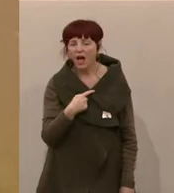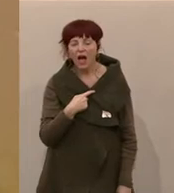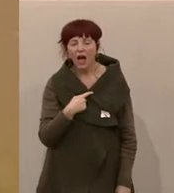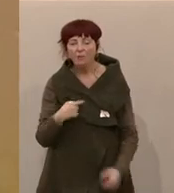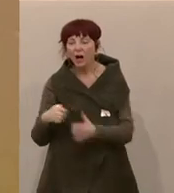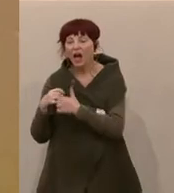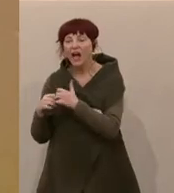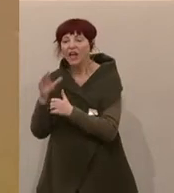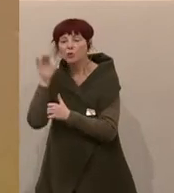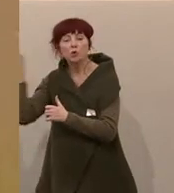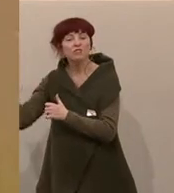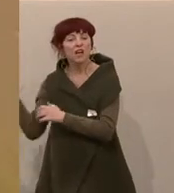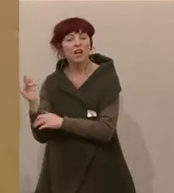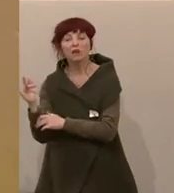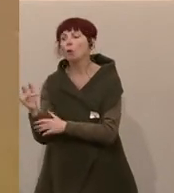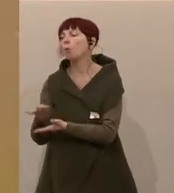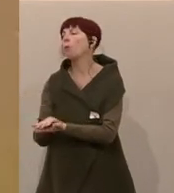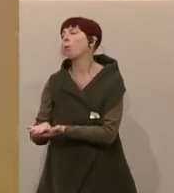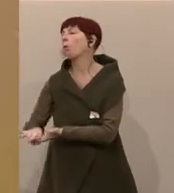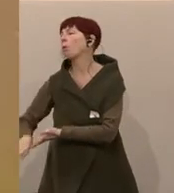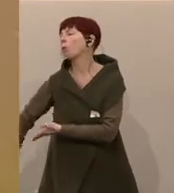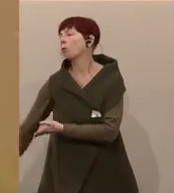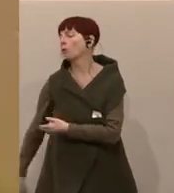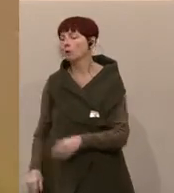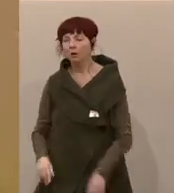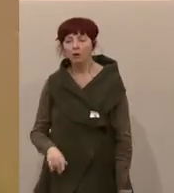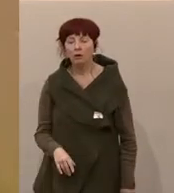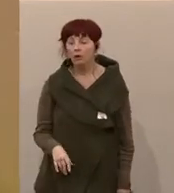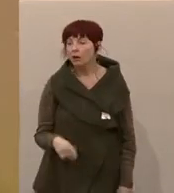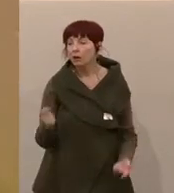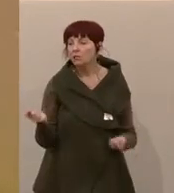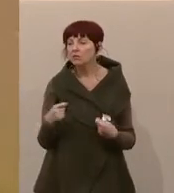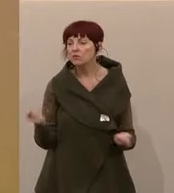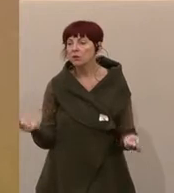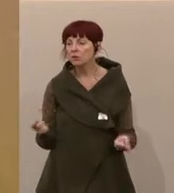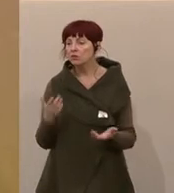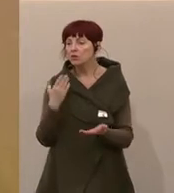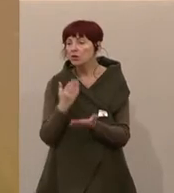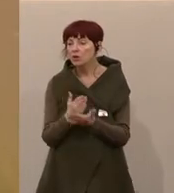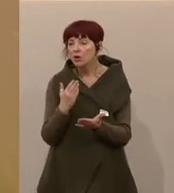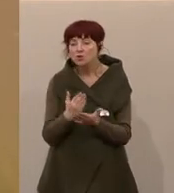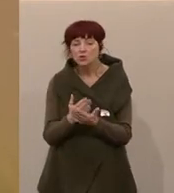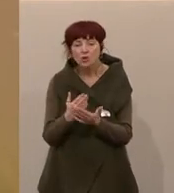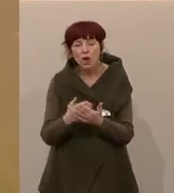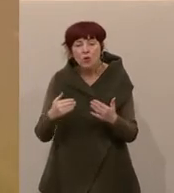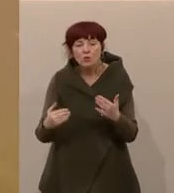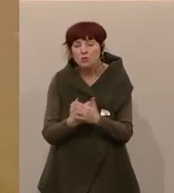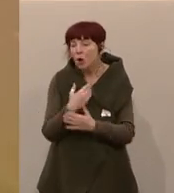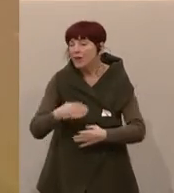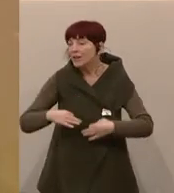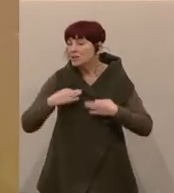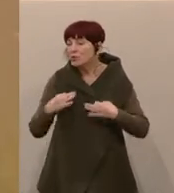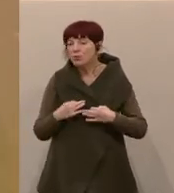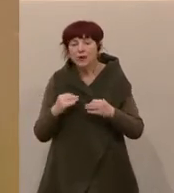das wird einfach weggewischt. Das gibt es einfach nicht. Es wird von der ersten Sekunde an Geld fehlen in dieser neuen Gesundheitskasse, Kolleginnen und